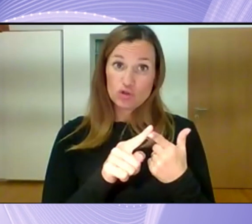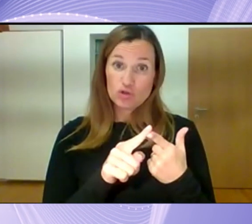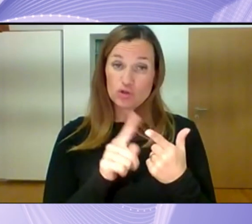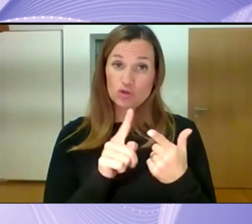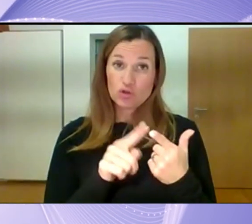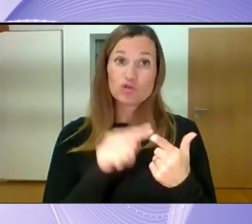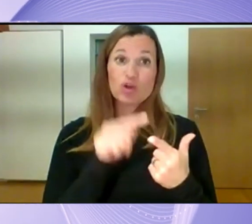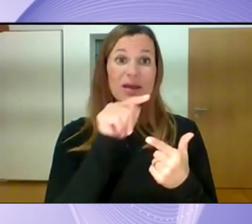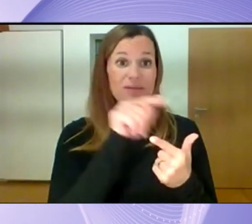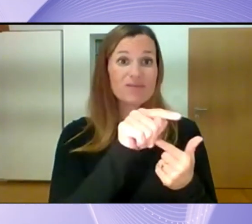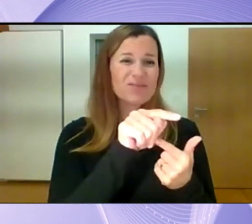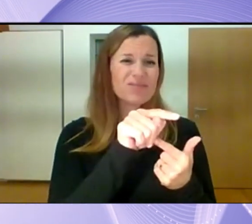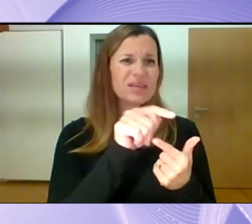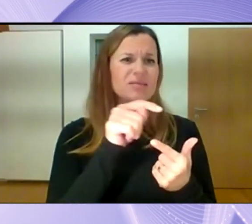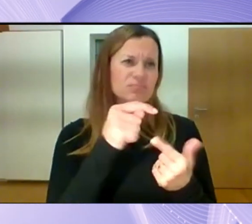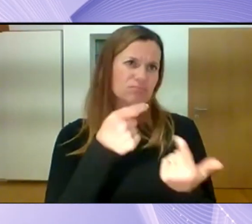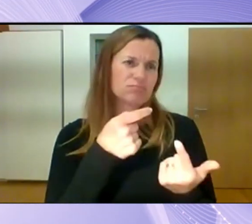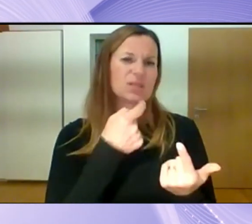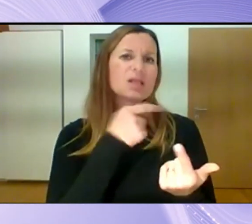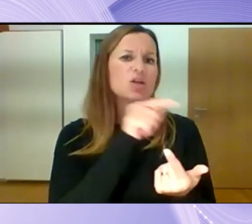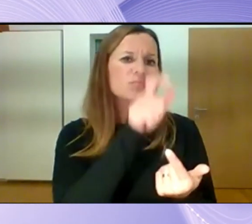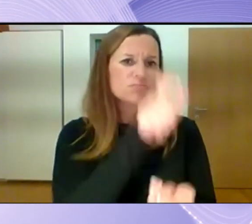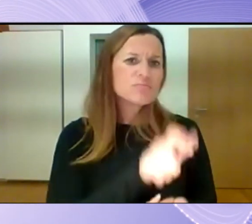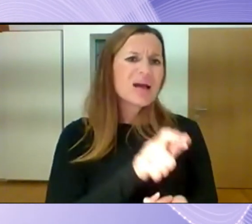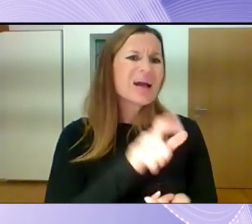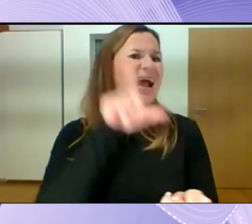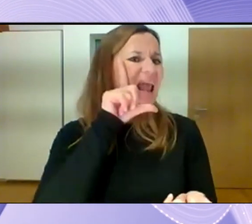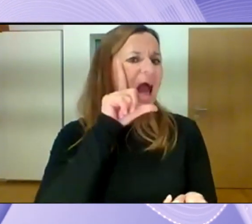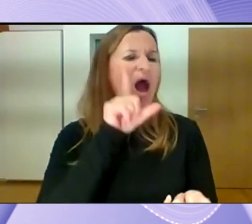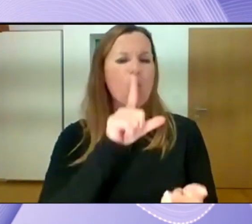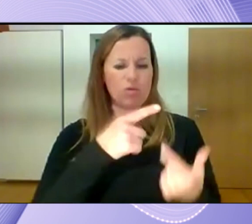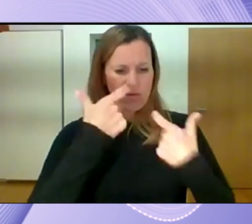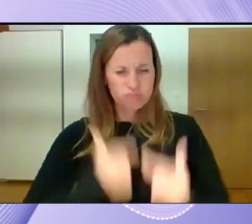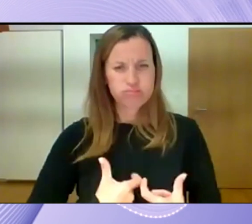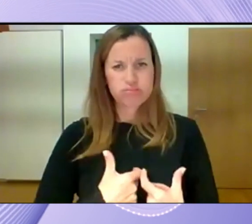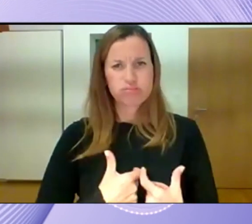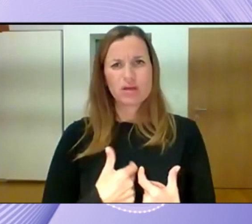ste glavni, skrbite za nekoga, ne? Vedno lahko je